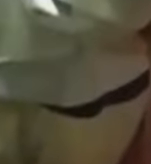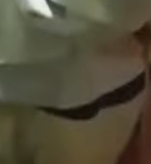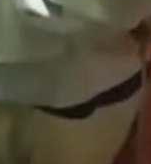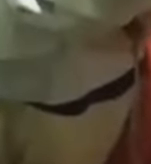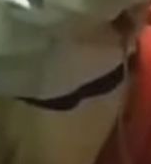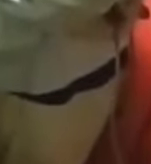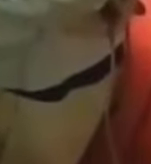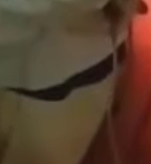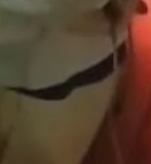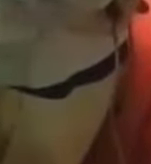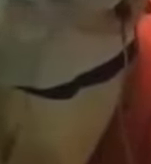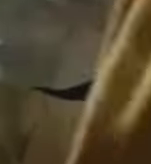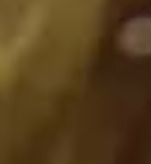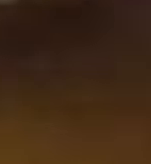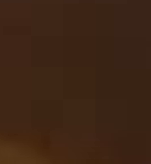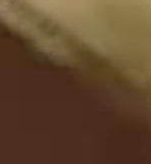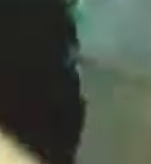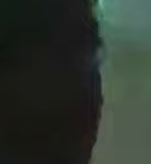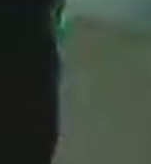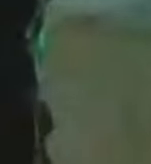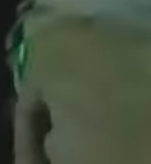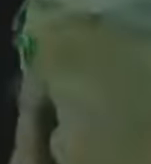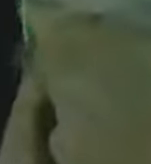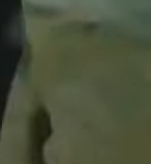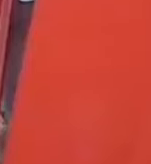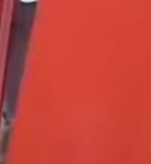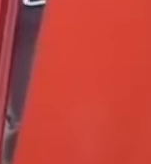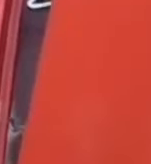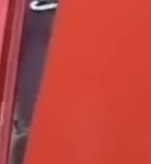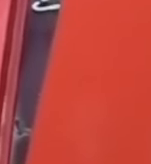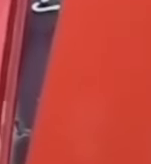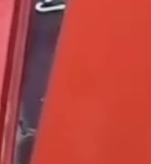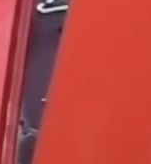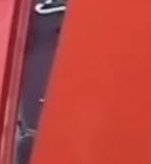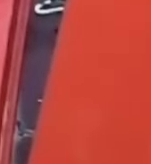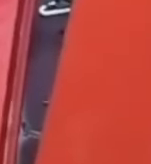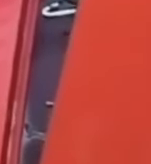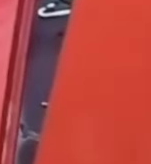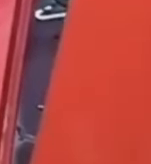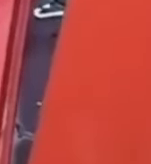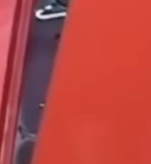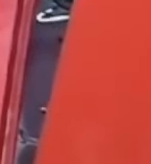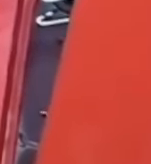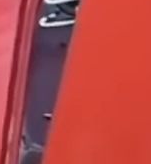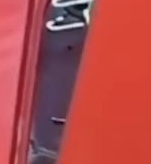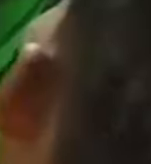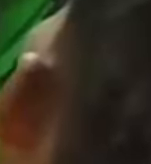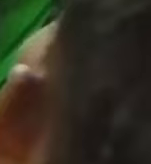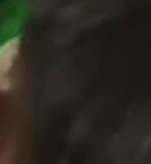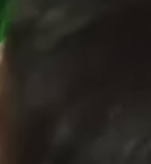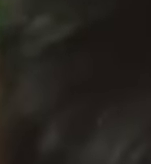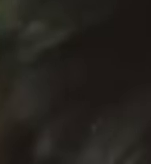Bogor. Setelah menerima pulsa senilai 1 juta rupiah, pria ini kabur menaiki motor. Warga yang mendengar pemilik konter